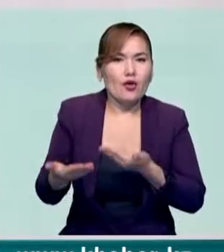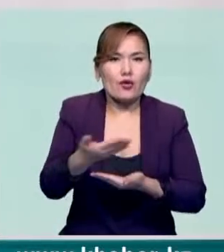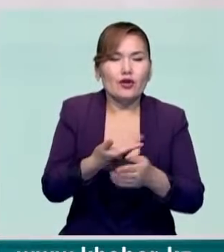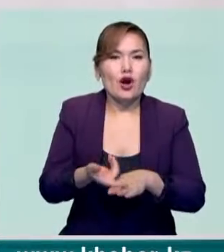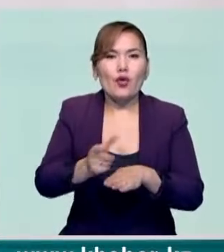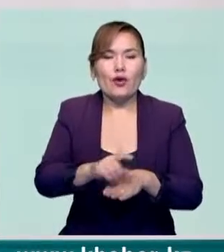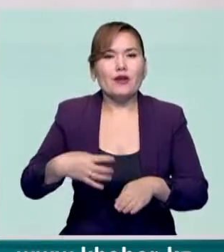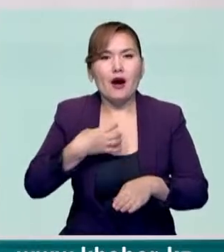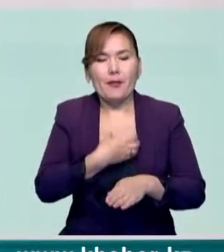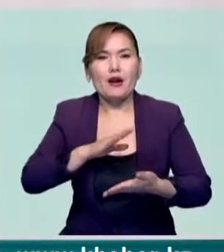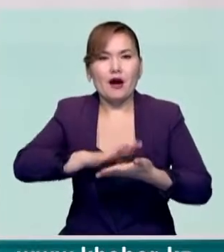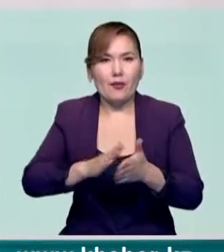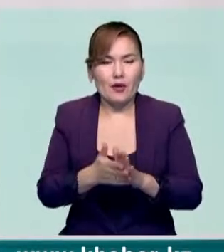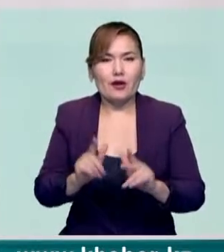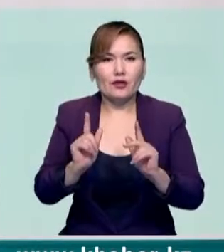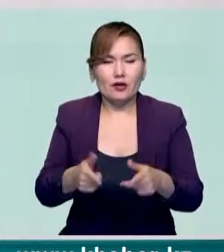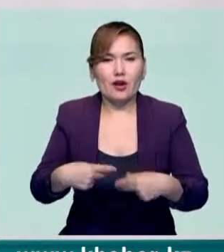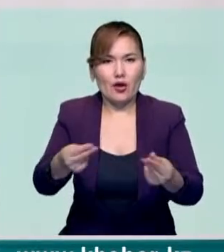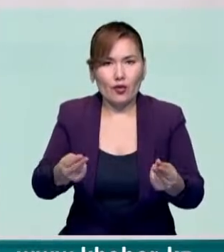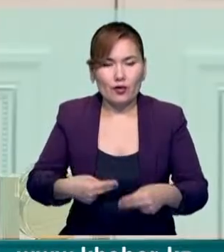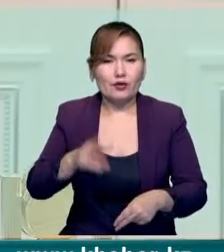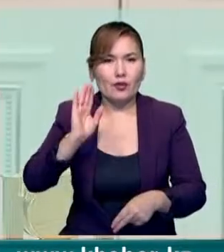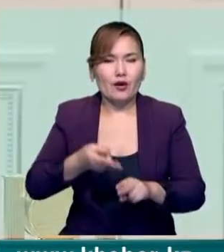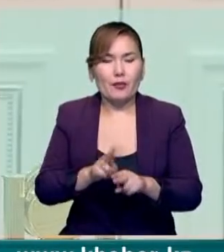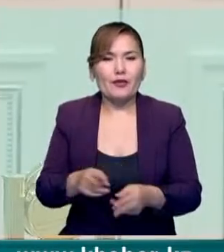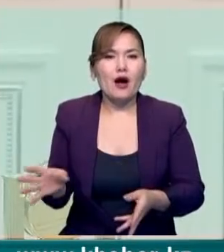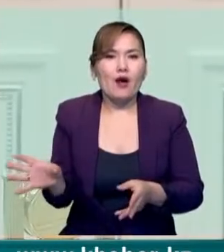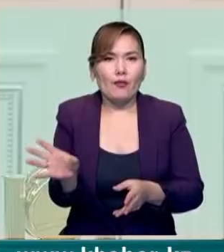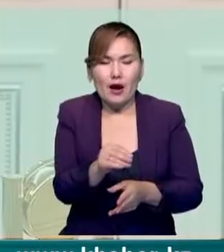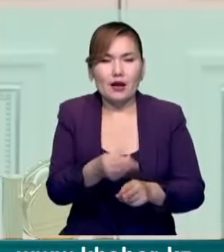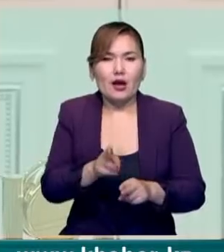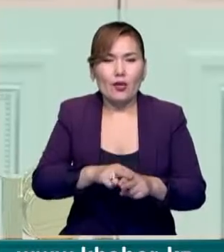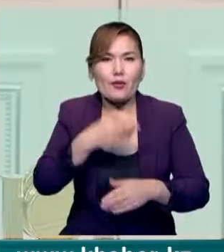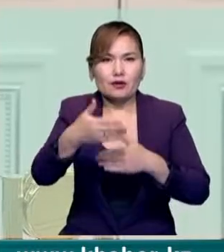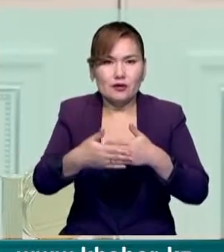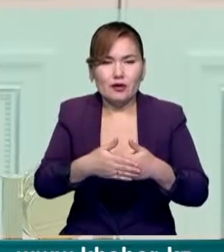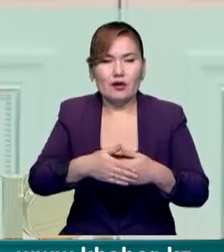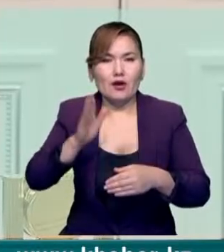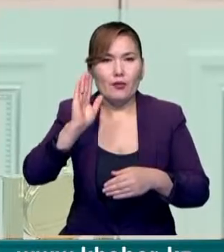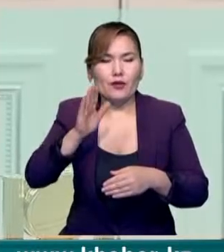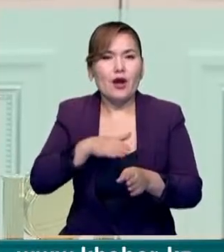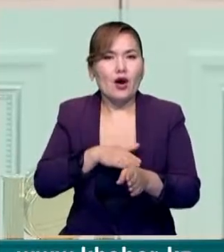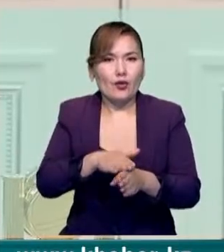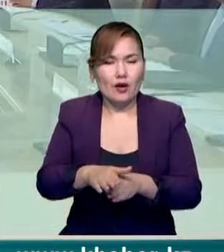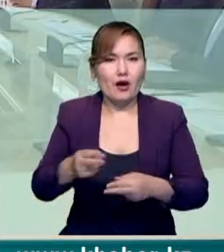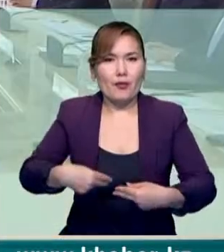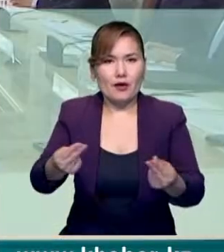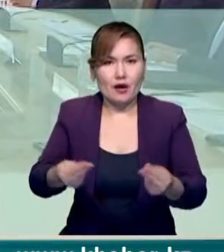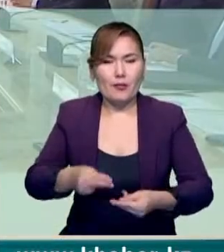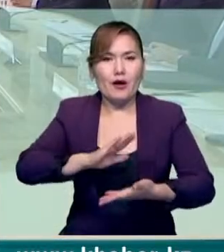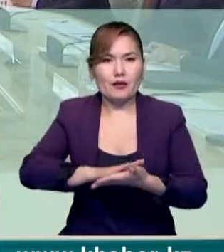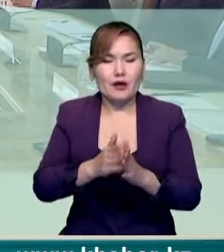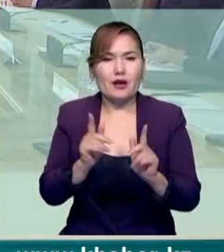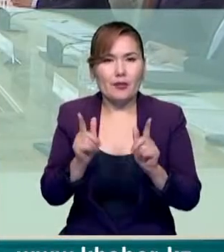маңызды келісімдерге қол жеткіземіз және олардың барлығы жақын арада жүзеге асырылады. Сондықтан бүгін қол қойылатын келісімдер